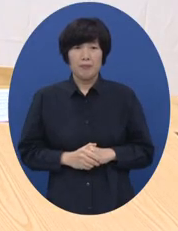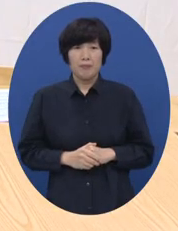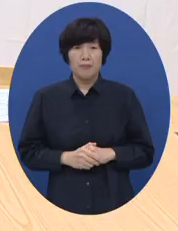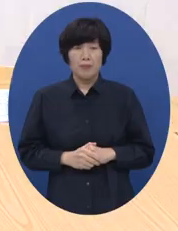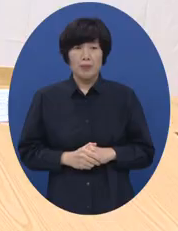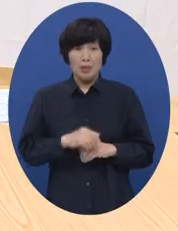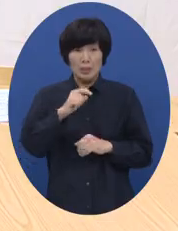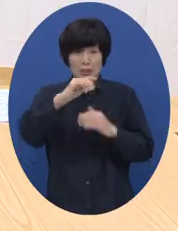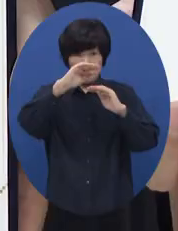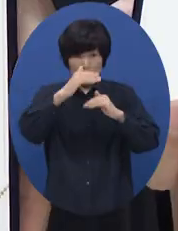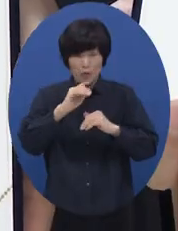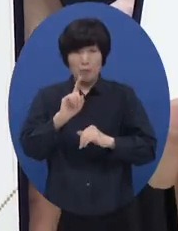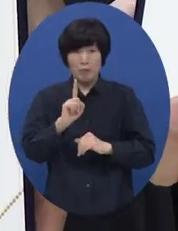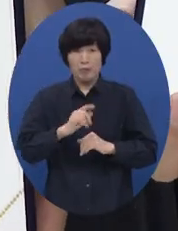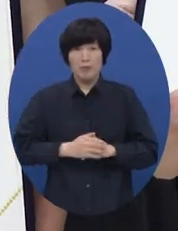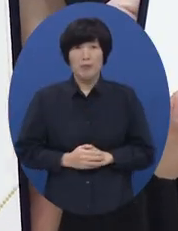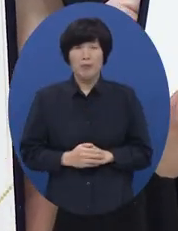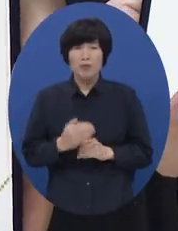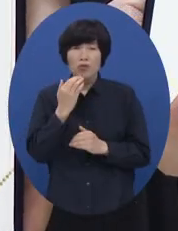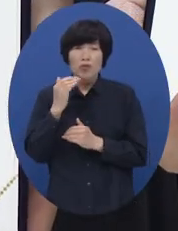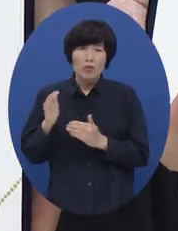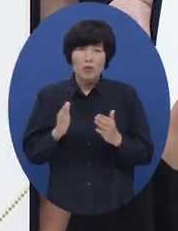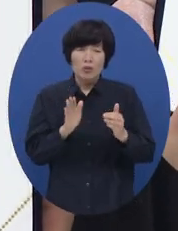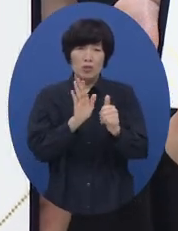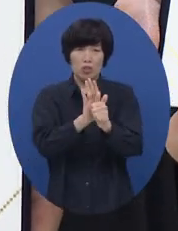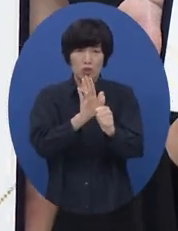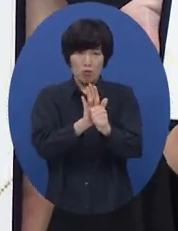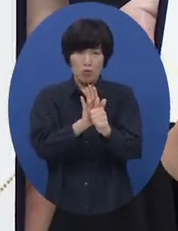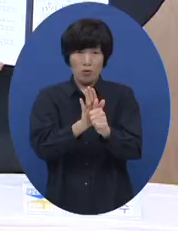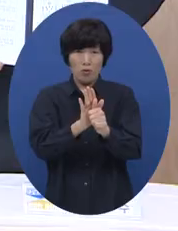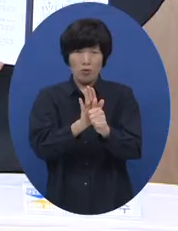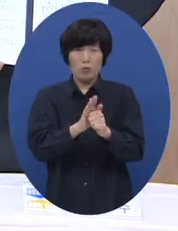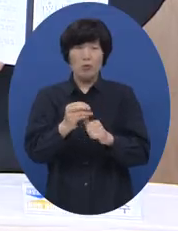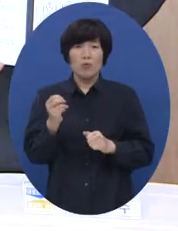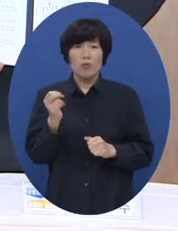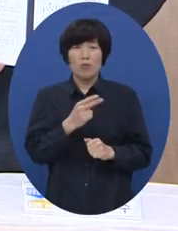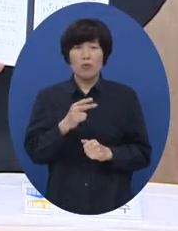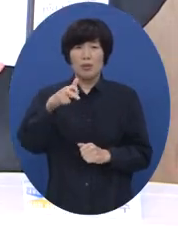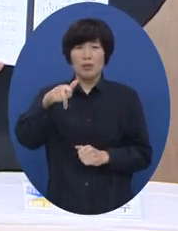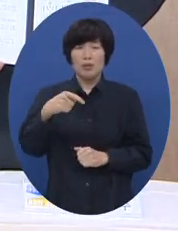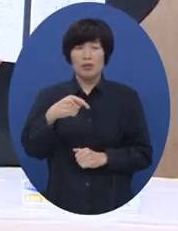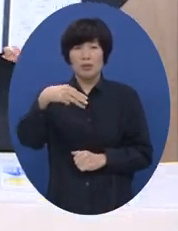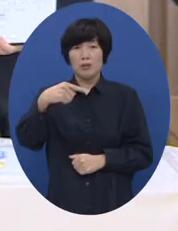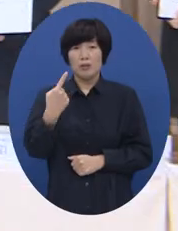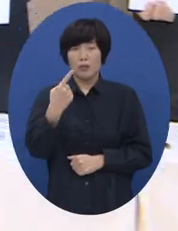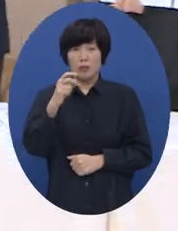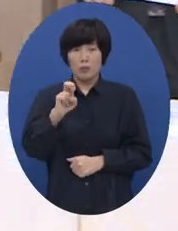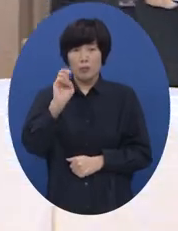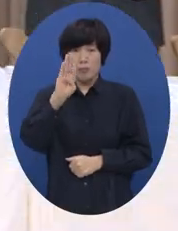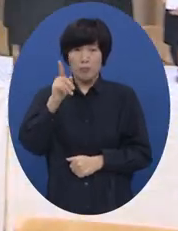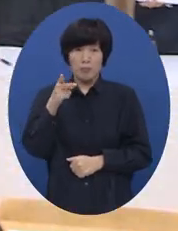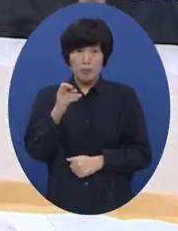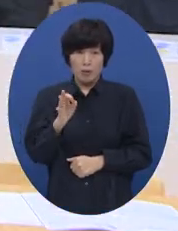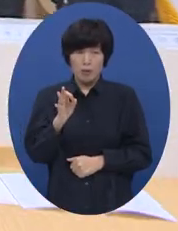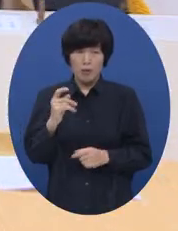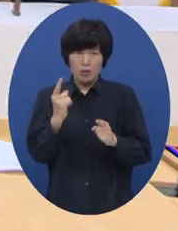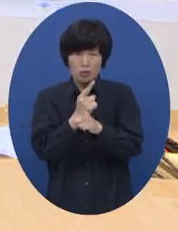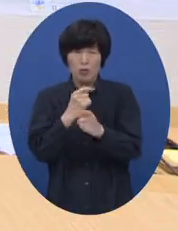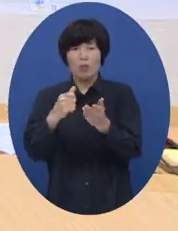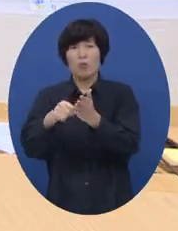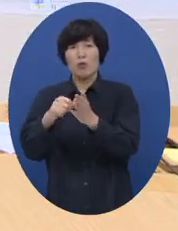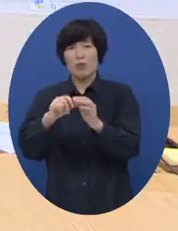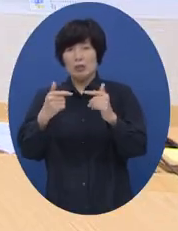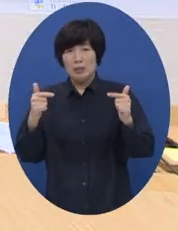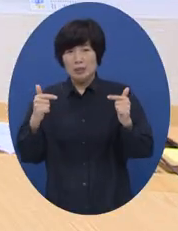이번 협약은 경기도가 지원하고 경기도경제과학진흥원이 개발한 크론병 치료물질 등 6개 기술을 경기 지역 바이오